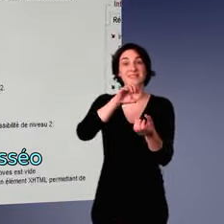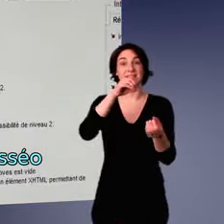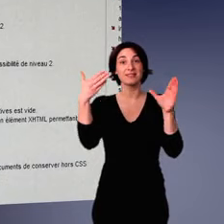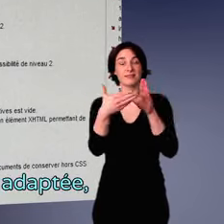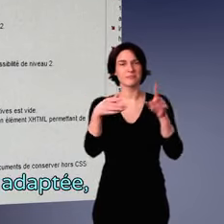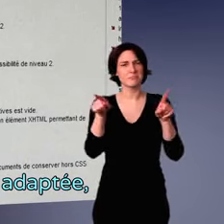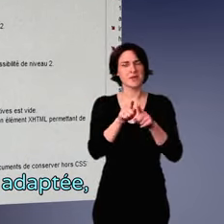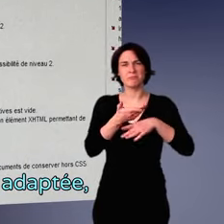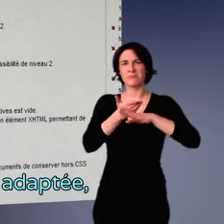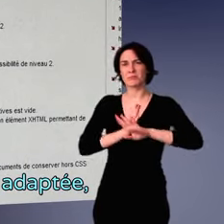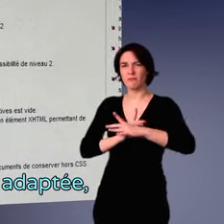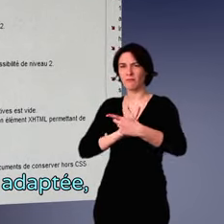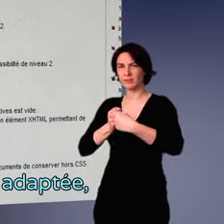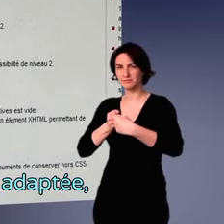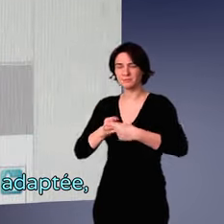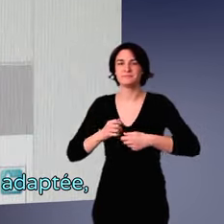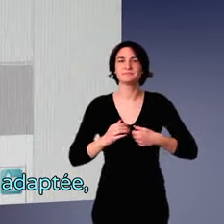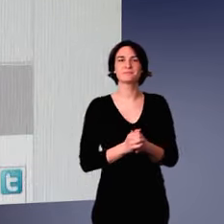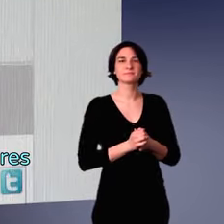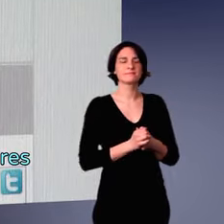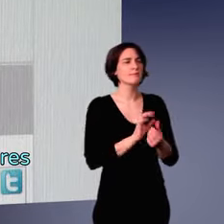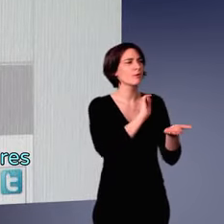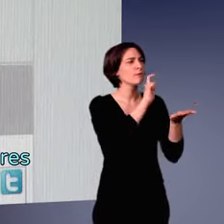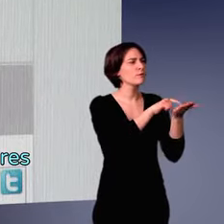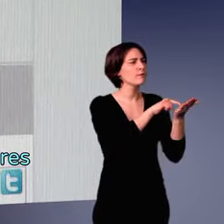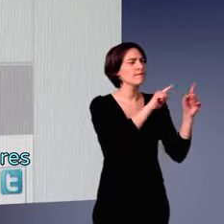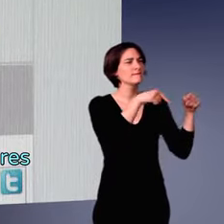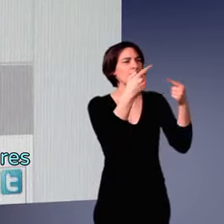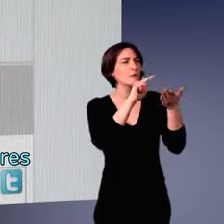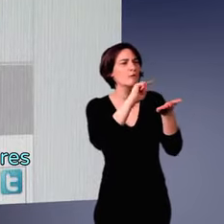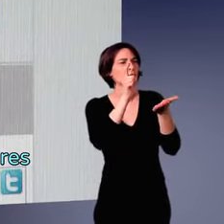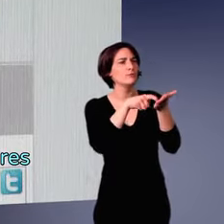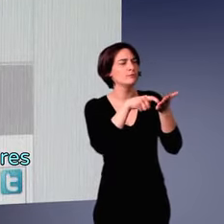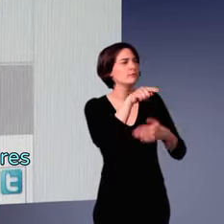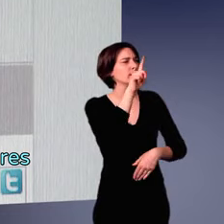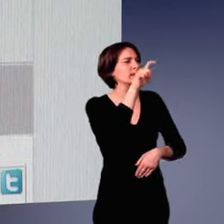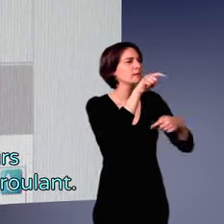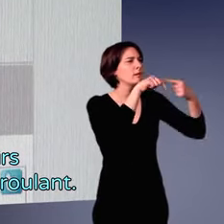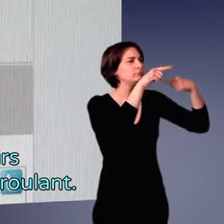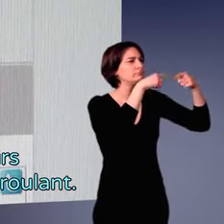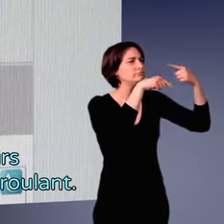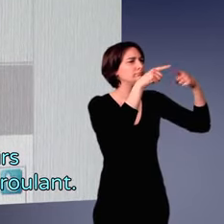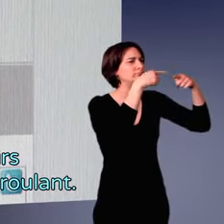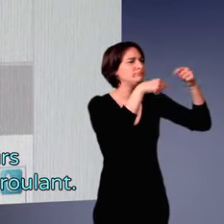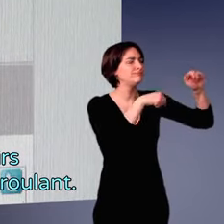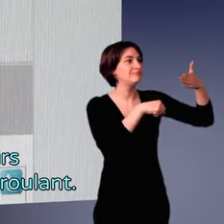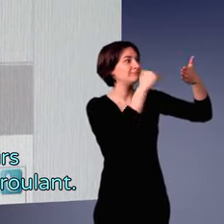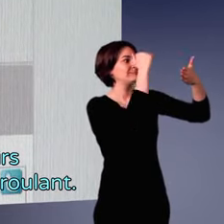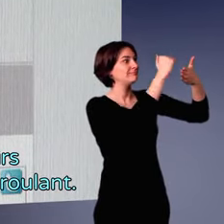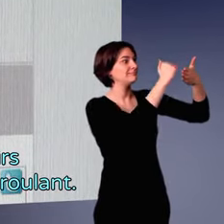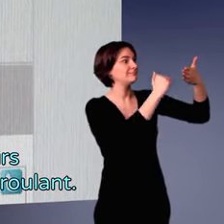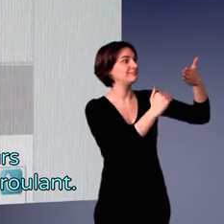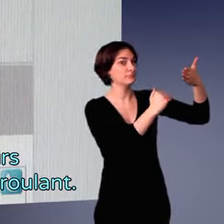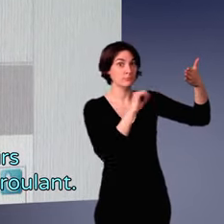configuré pour permettre une navigation adaptée et le calculateur d'itinéraire dispose d'une option pour trouver des parcours 100 %